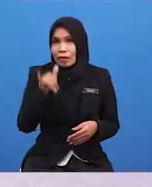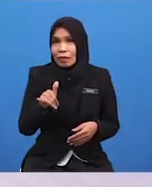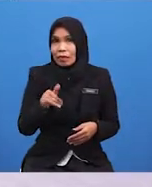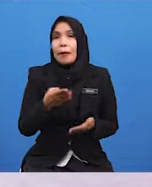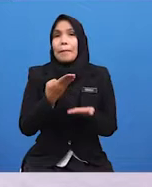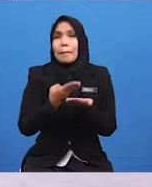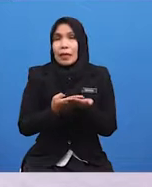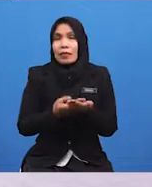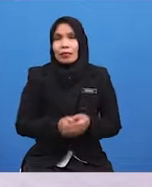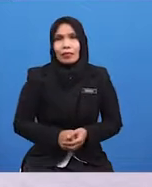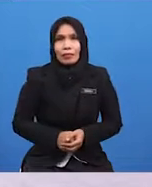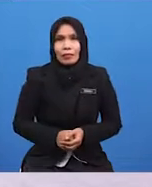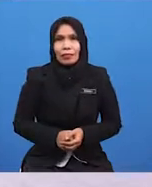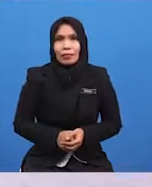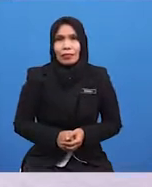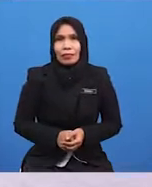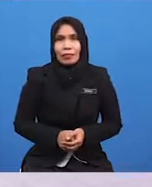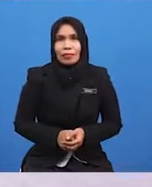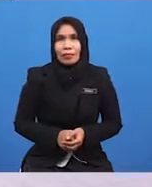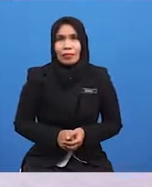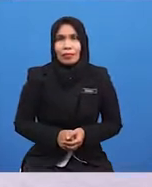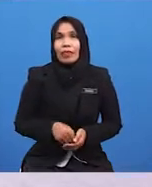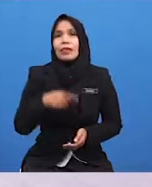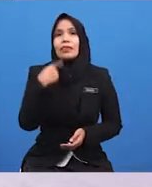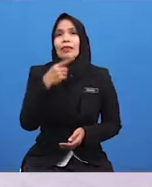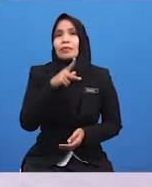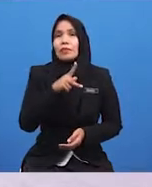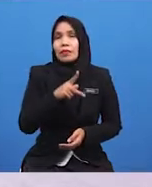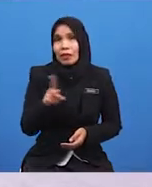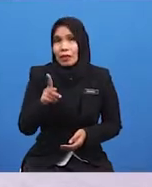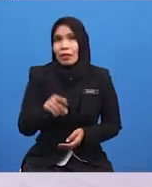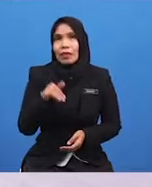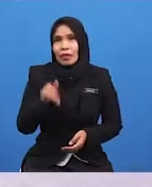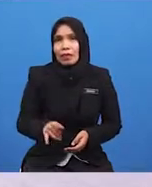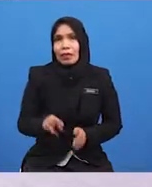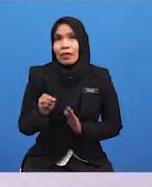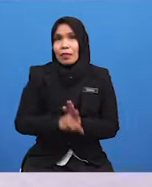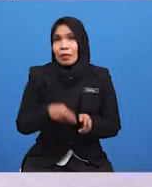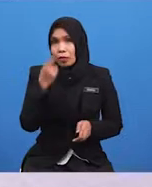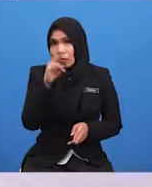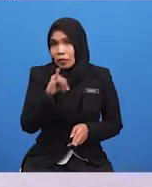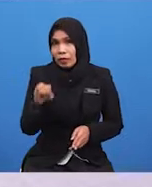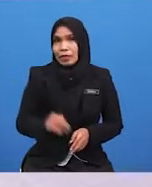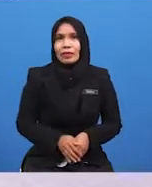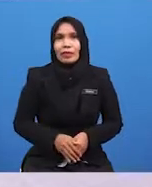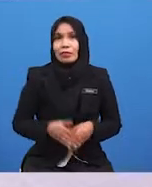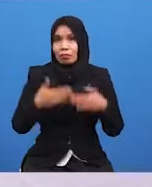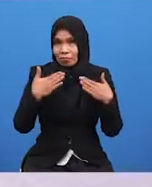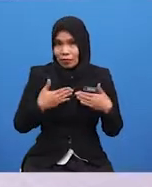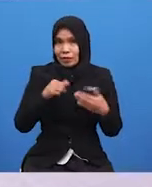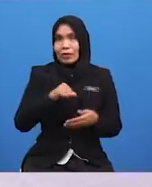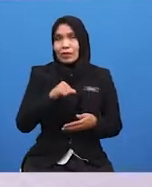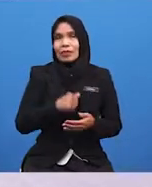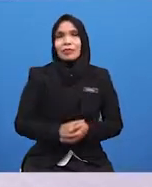Siapakah yang menghormati diri sendiri Ini bukan ini betul